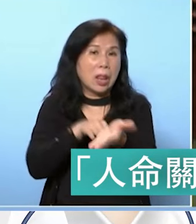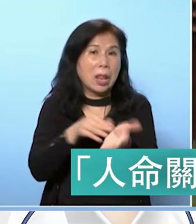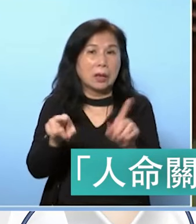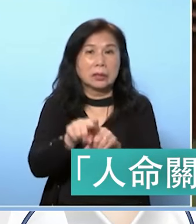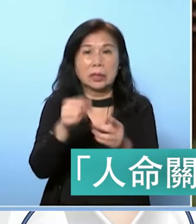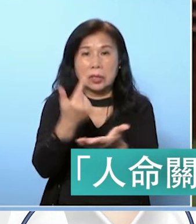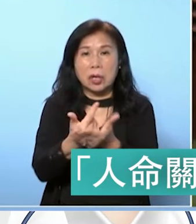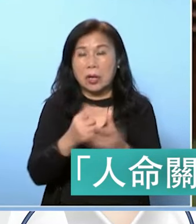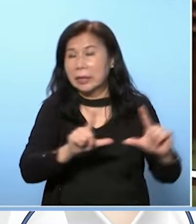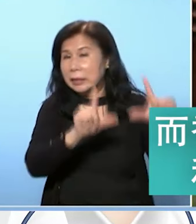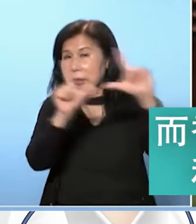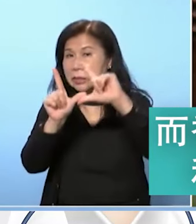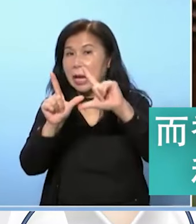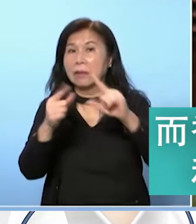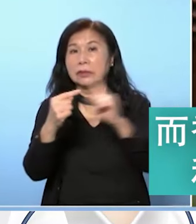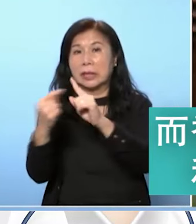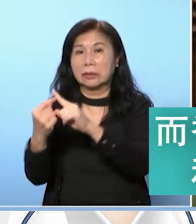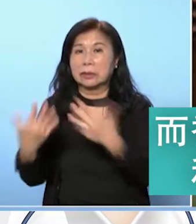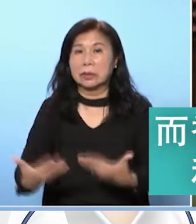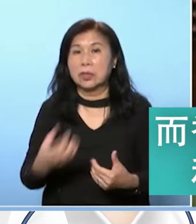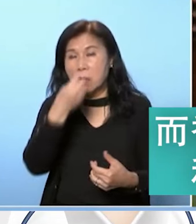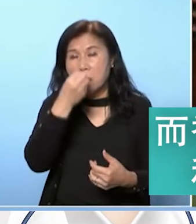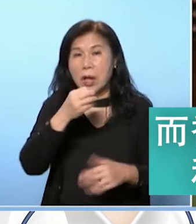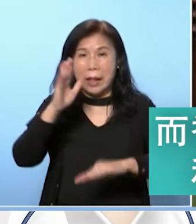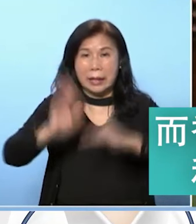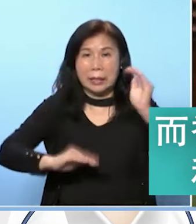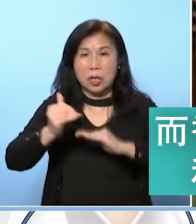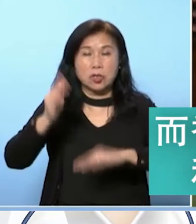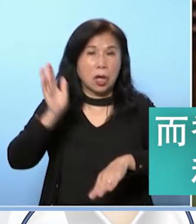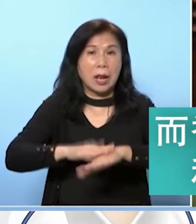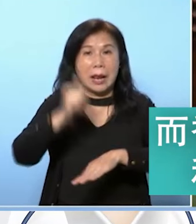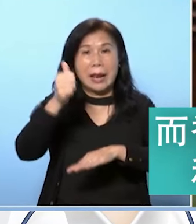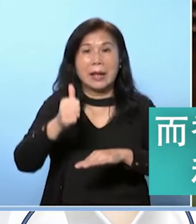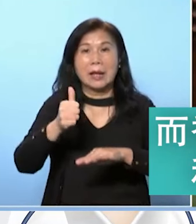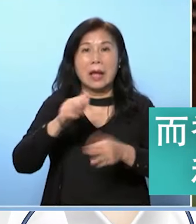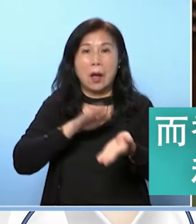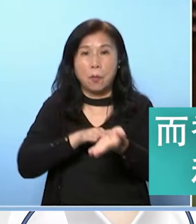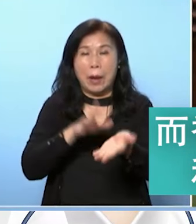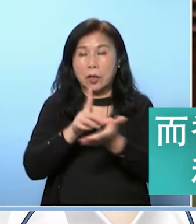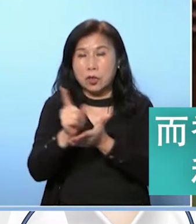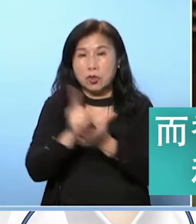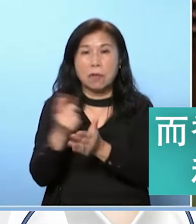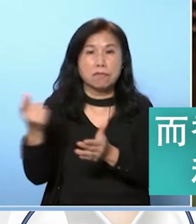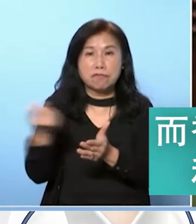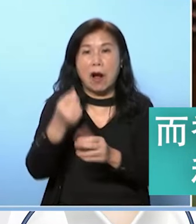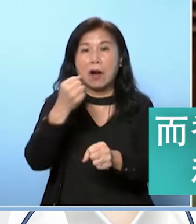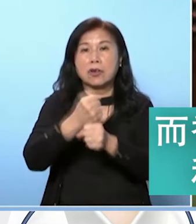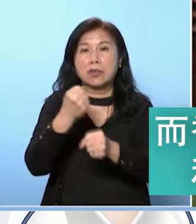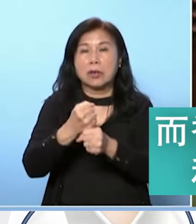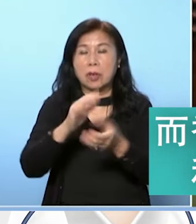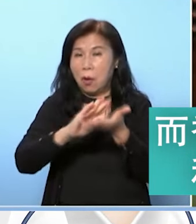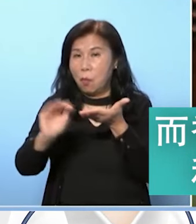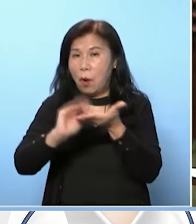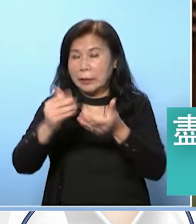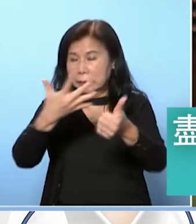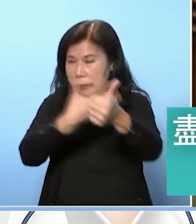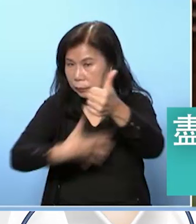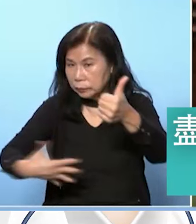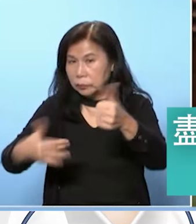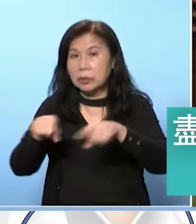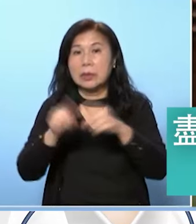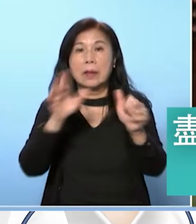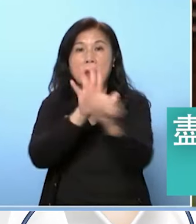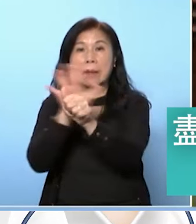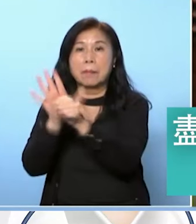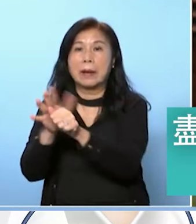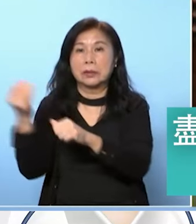要的民生議題，而香港是擁有高水平的醫療專業和高效率的醫療衛生體系，盡力為